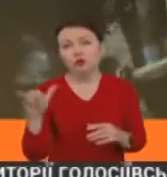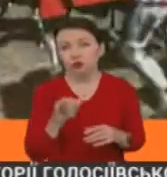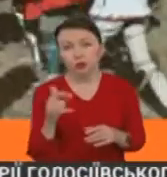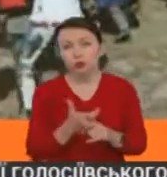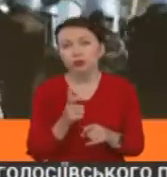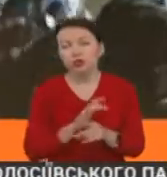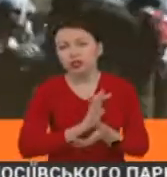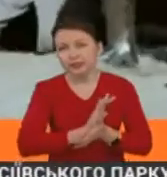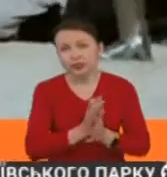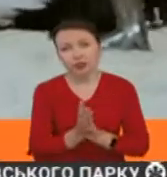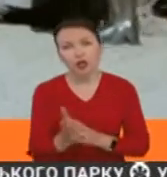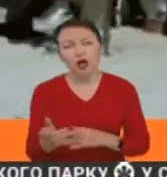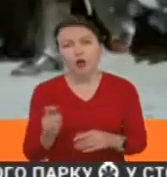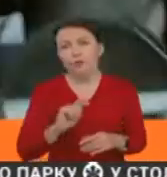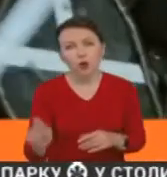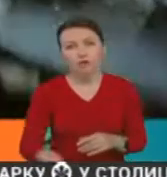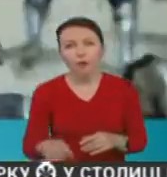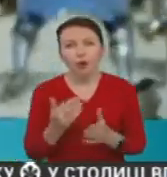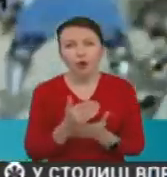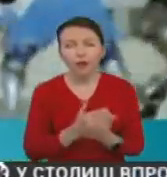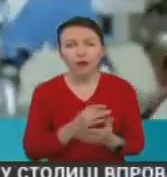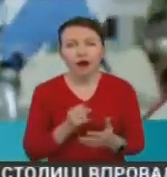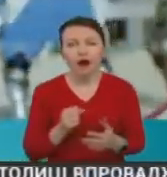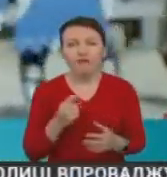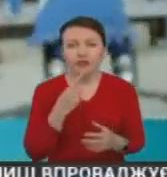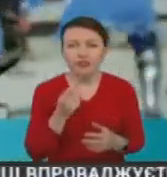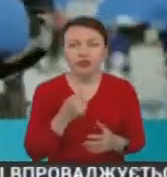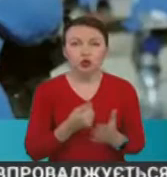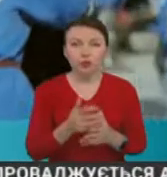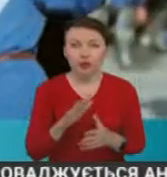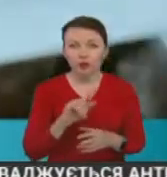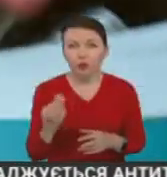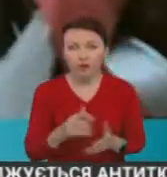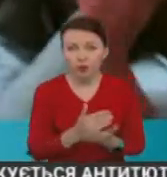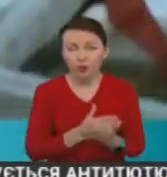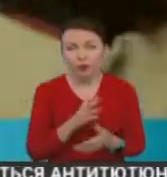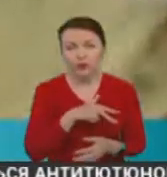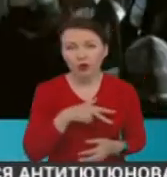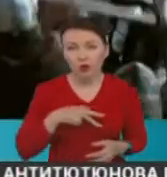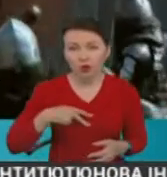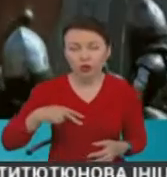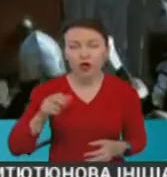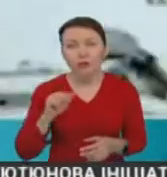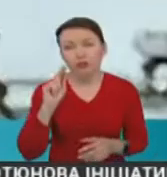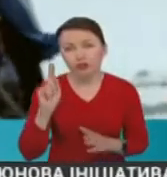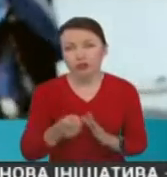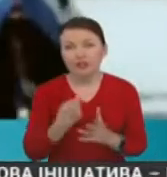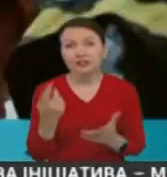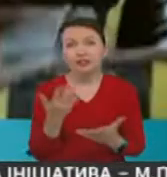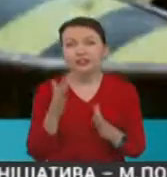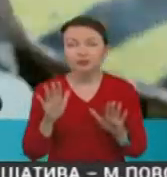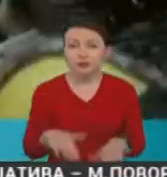більш насичена бойова програма, а в неділю до 5-ї години буде бойова програма. Потім нагородження, можна буде дізнатися, яке ж